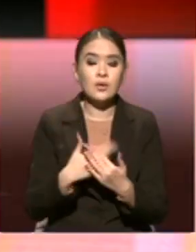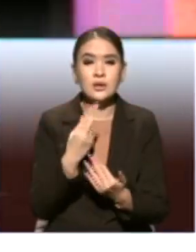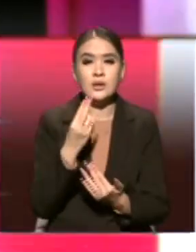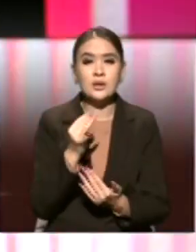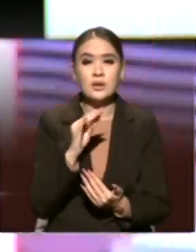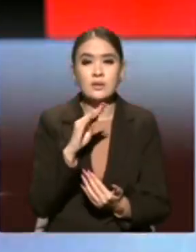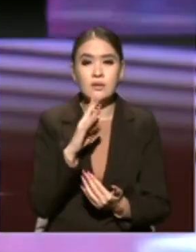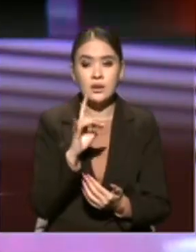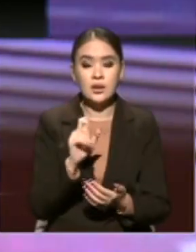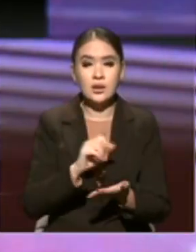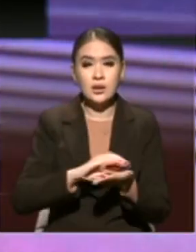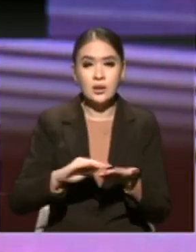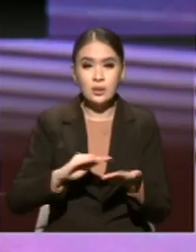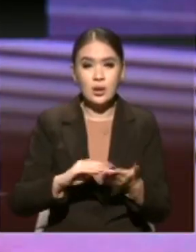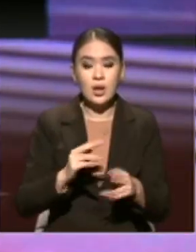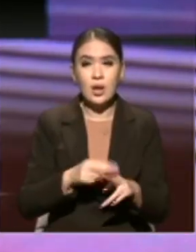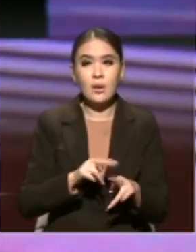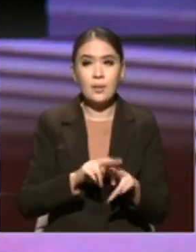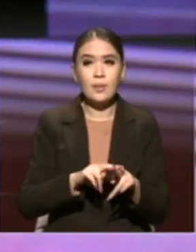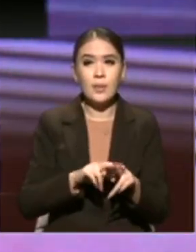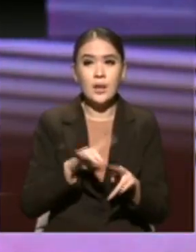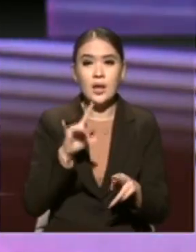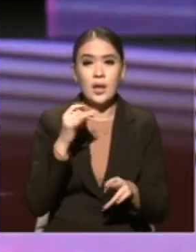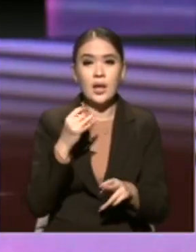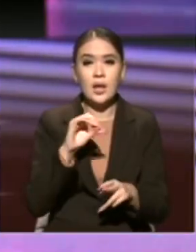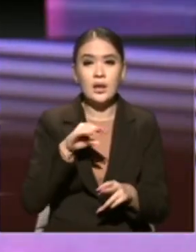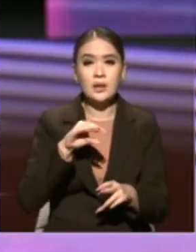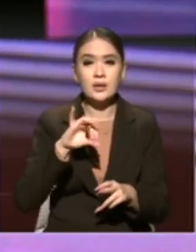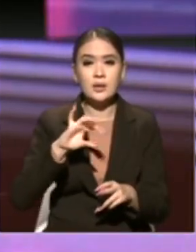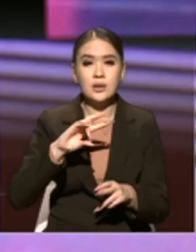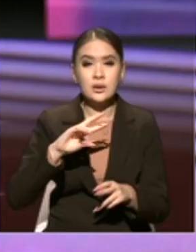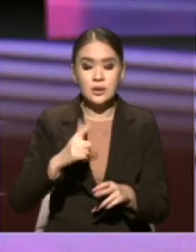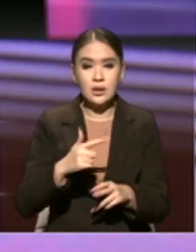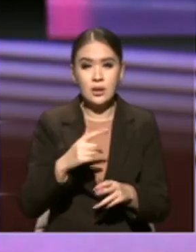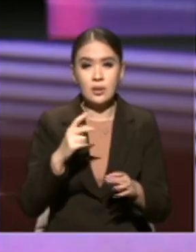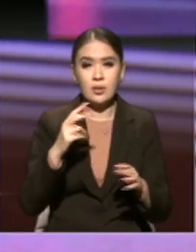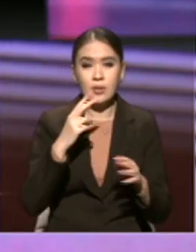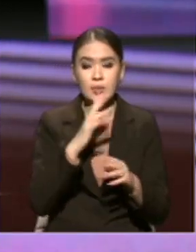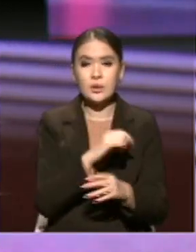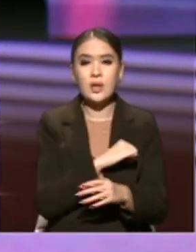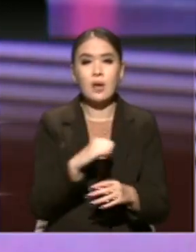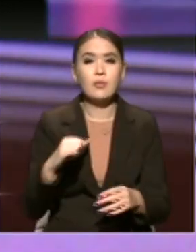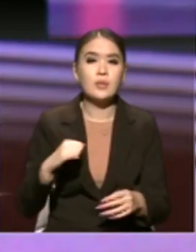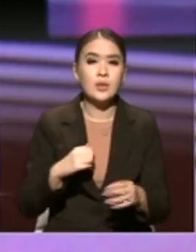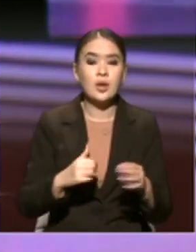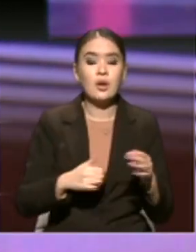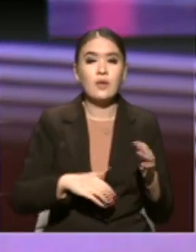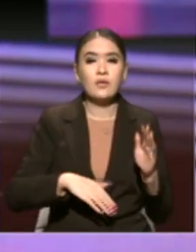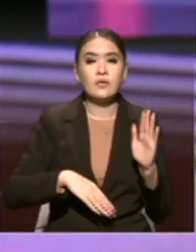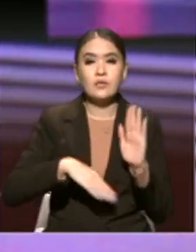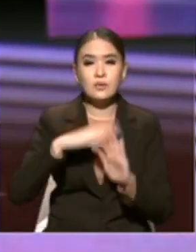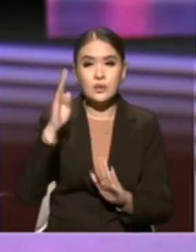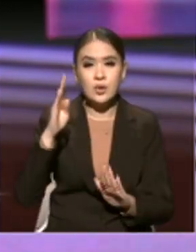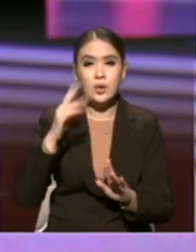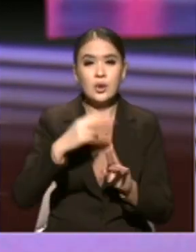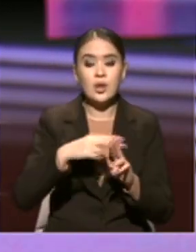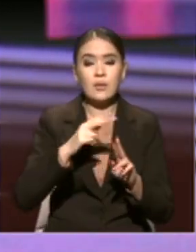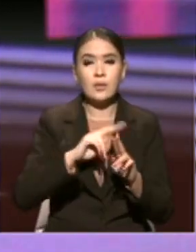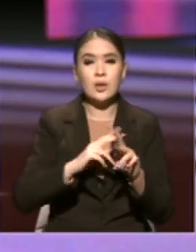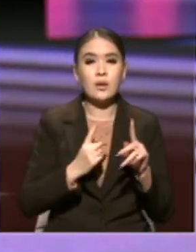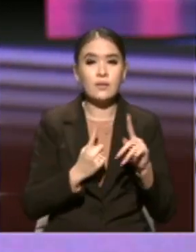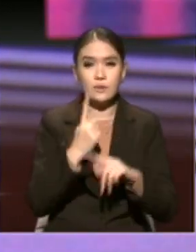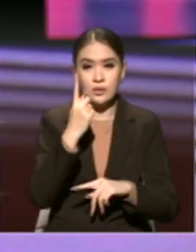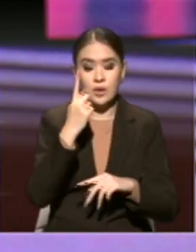енгізіледі. Тиісті түрде ол платформа рейтинг жасайды. Жоғары ұпайдан төменге қарай деген сияқты. Біз 3000 десек, мысалы, ең жоғары